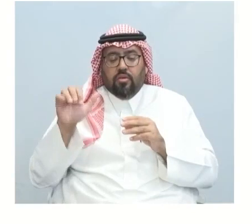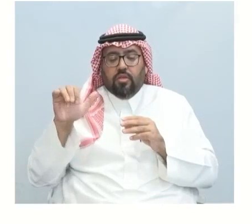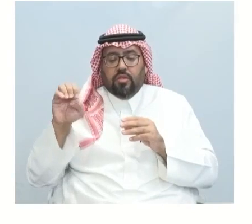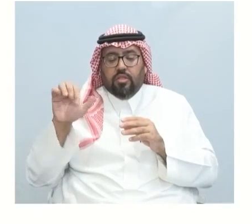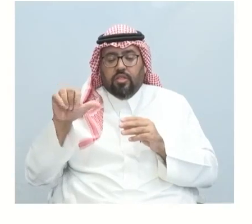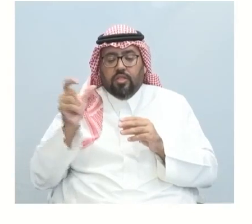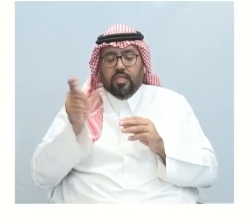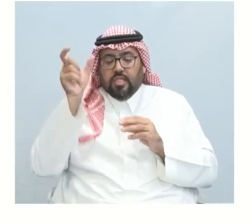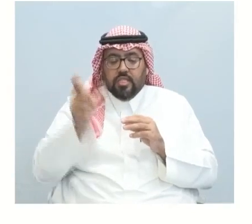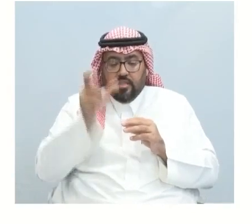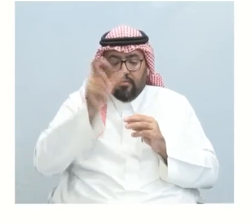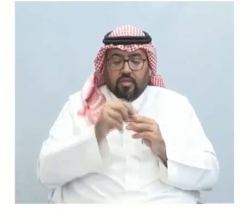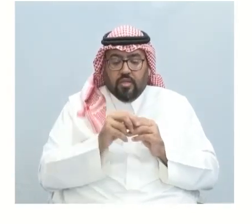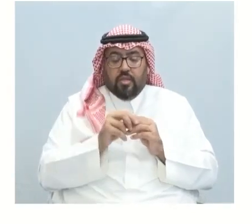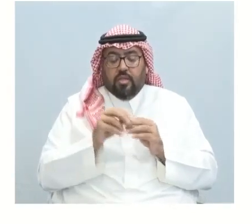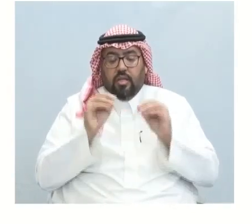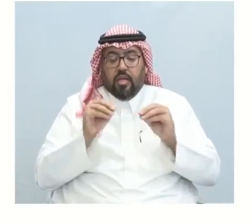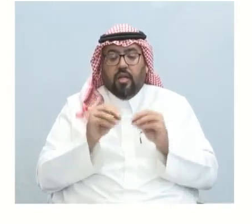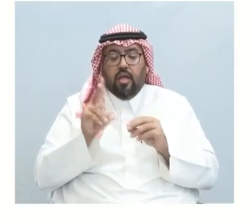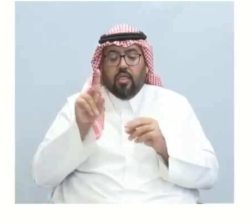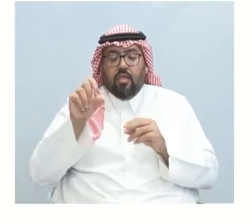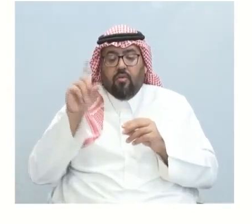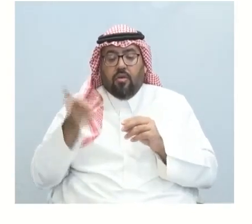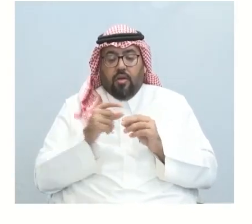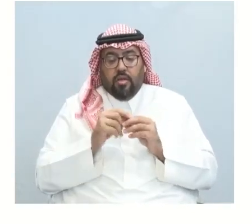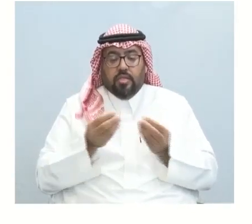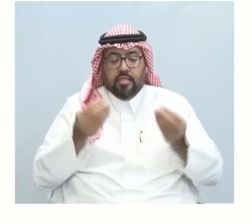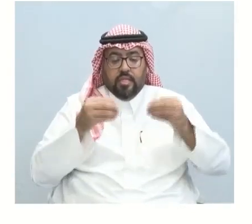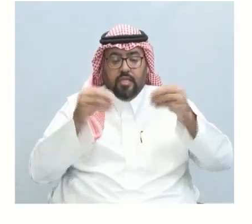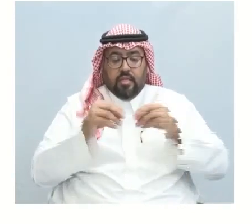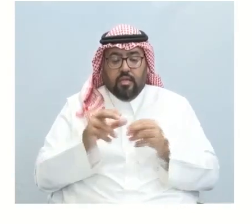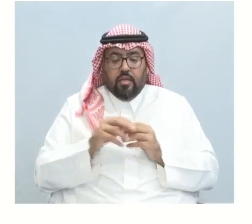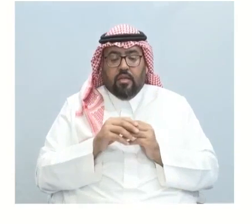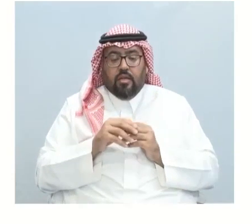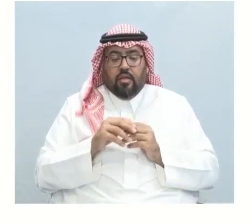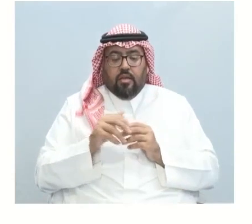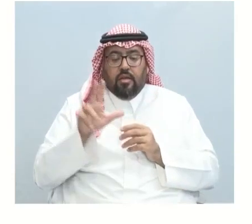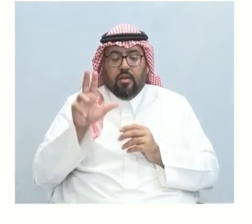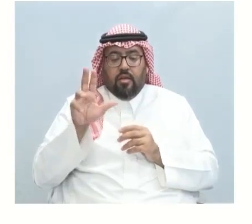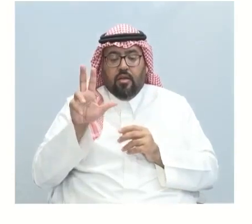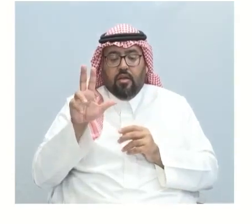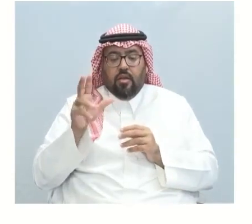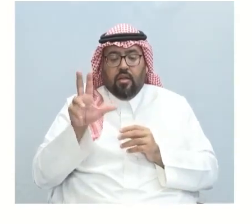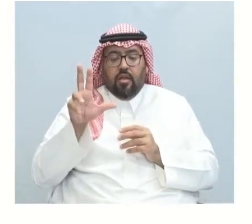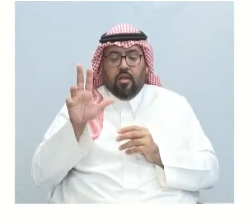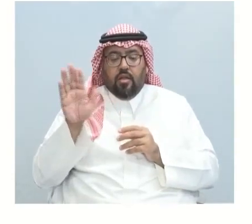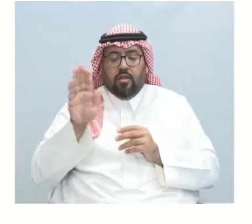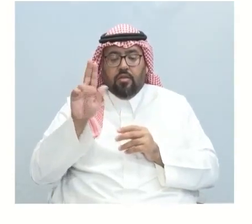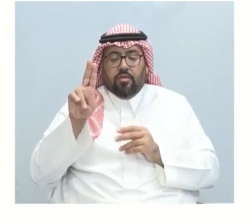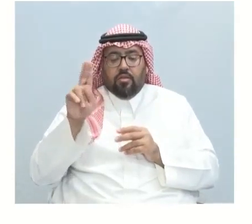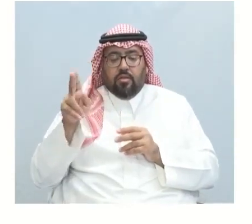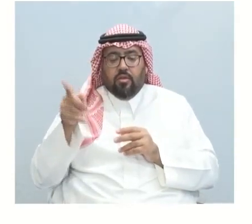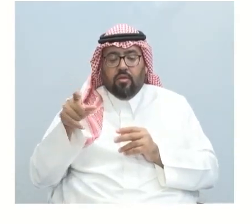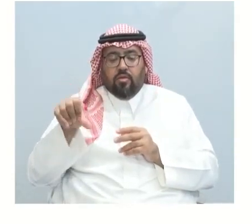اهم الصفات التي تميز بها هذا الطور اذا هنالك زياده في الاستروجين وهنالك قله في ماذا في